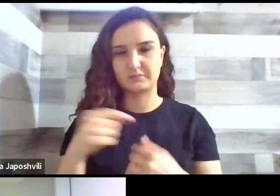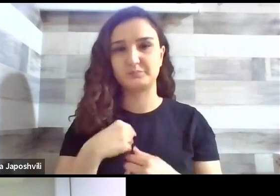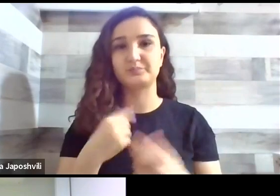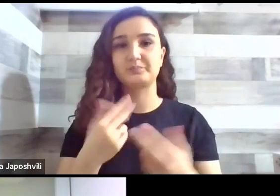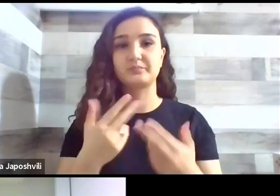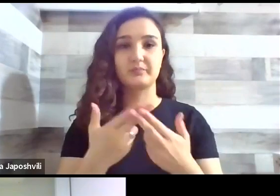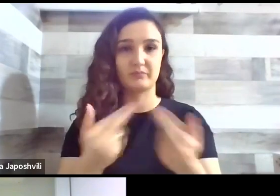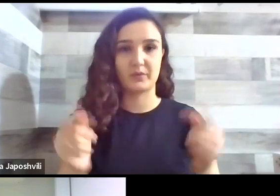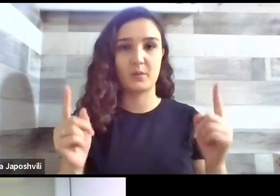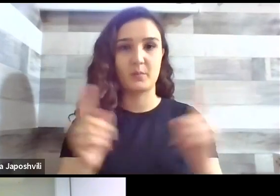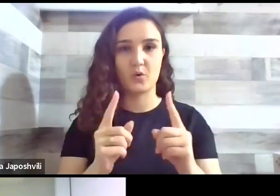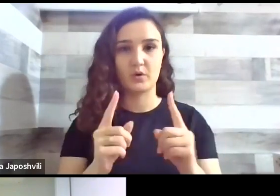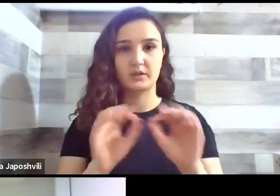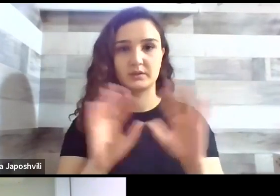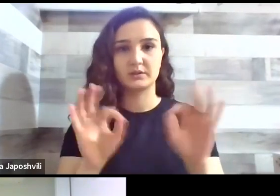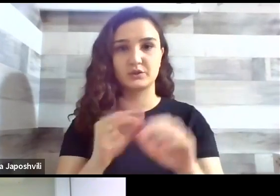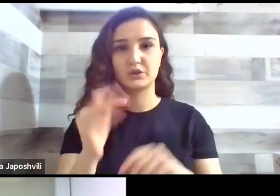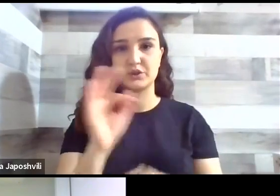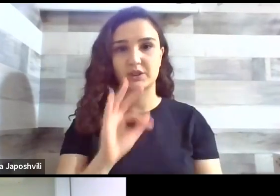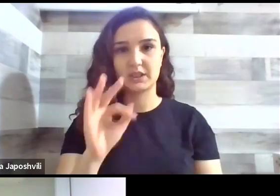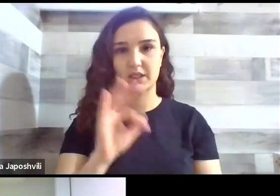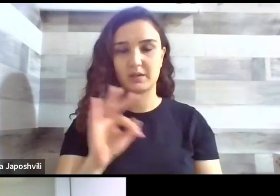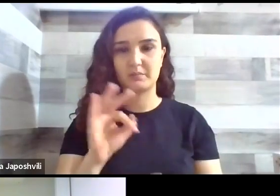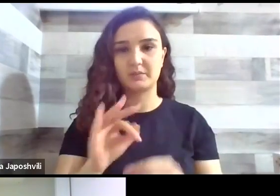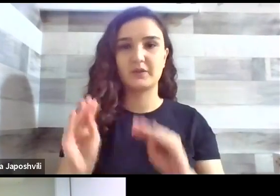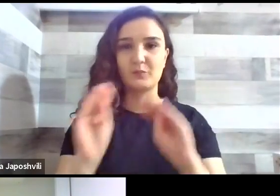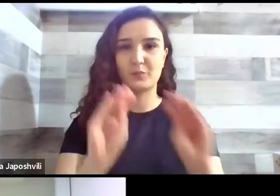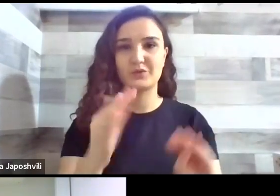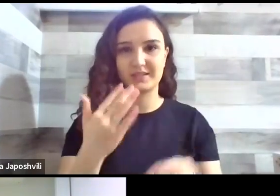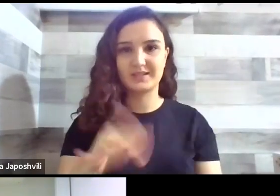რასაკვირველია მოკლედ ცნობები ჩვენს შესახებ დავპოსტეთ, მაგრამ